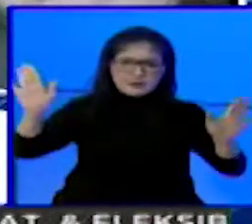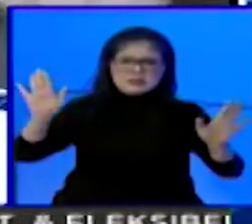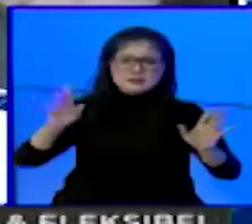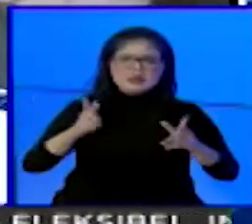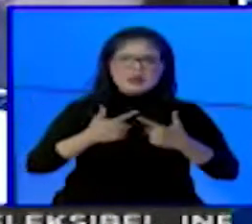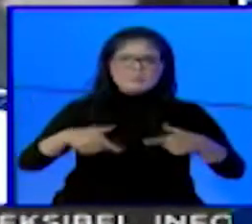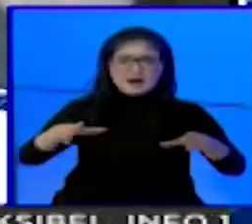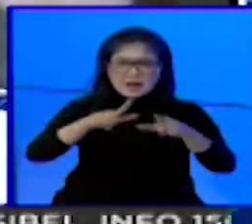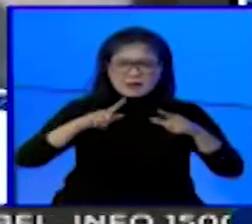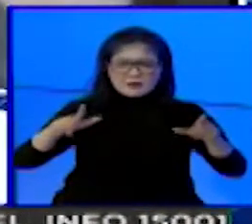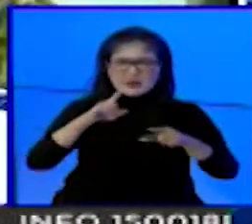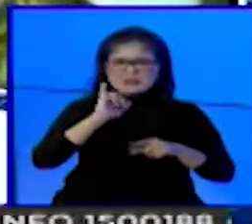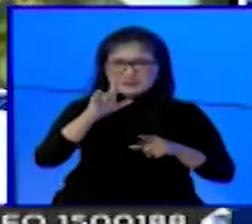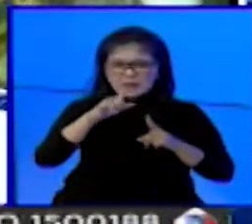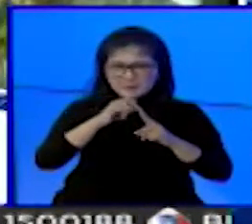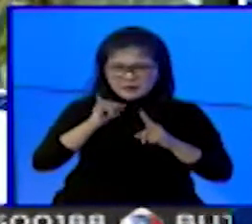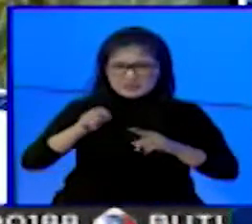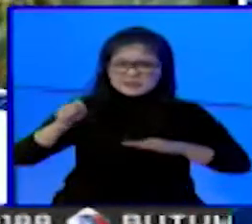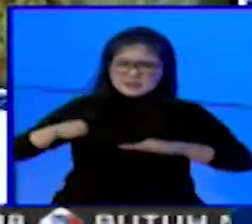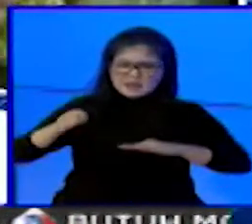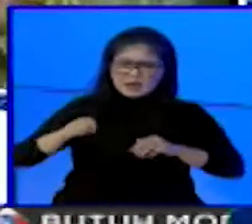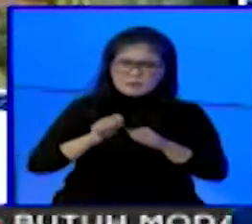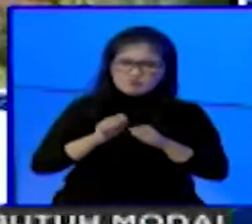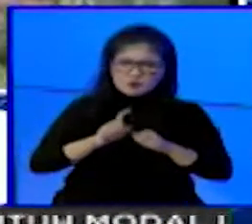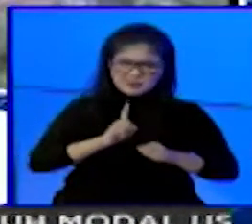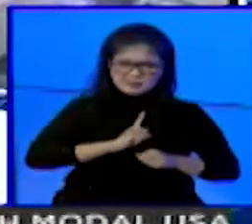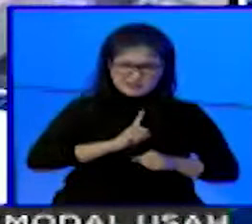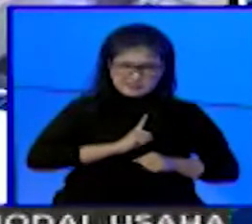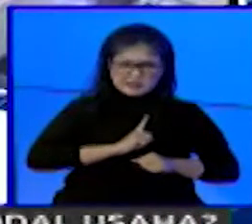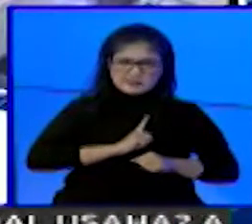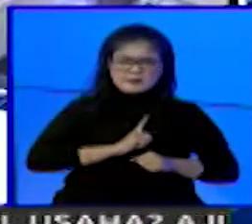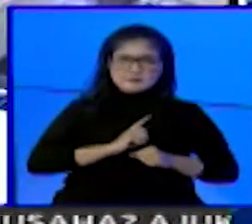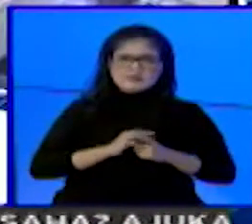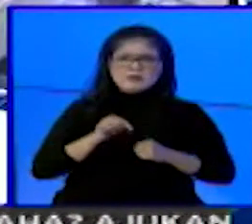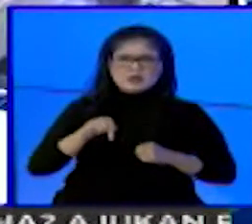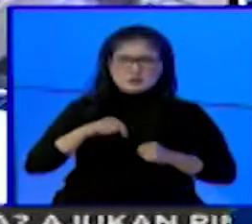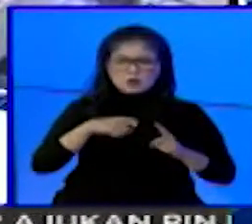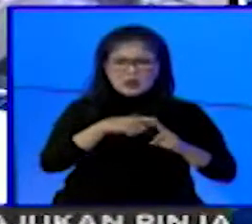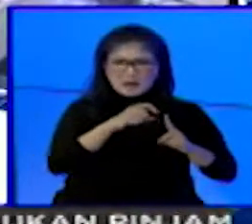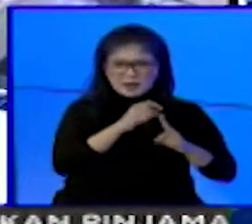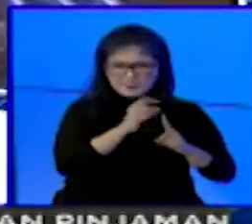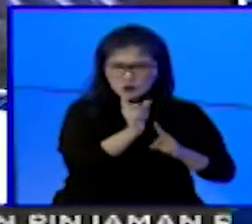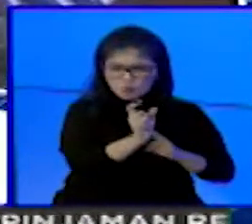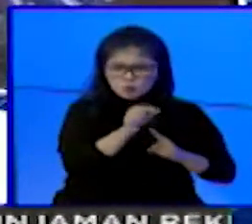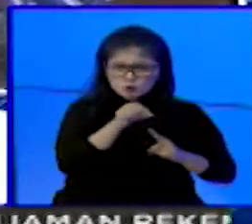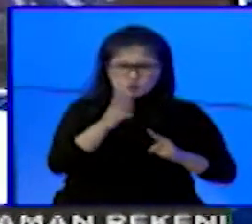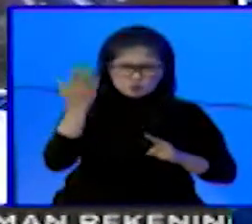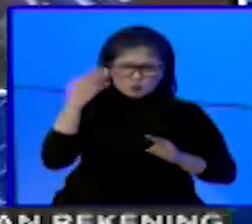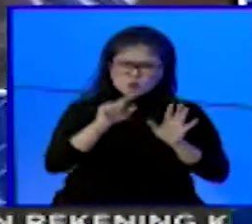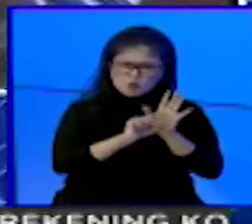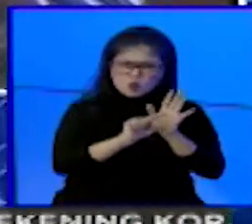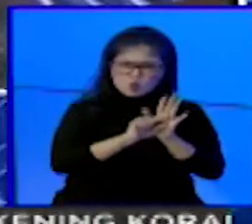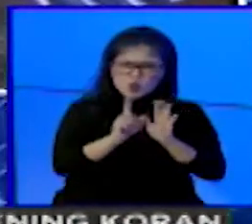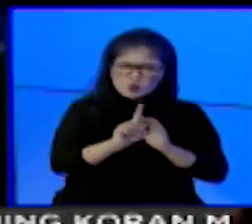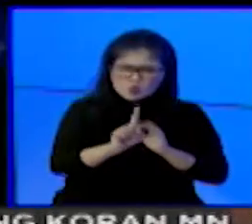BI, kejaksaan dibuat independen. Nah, itu KPU pun meskipun undang-undangnya belum ada, dia